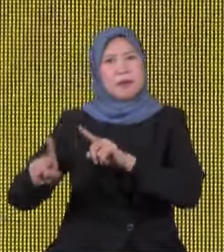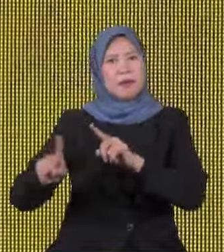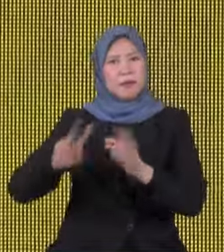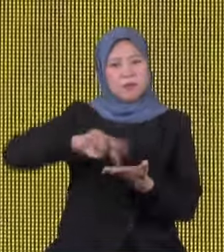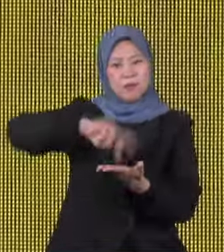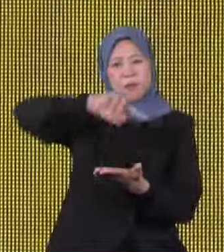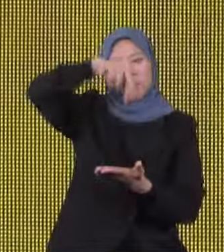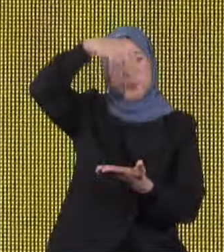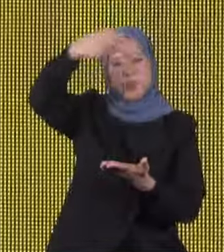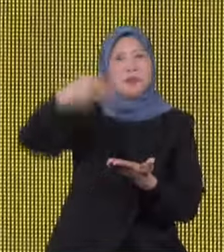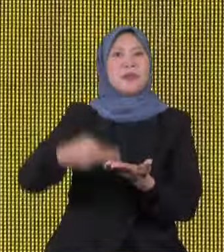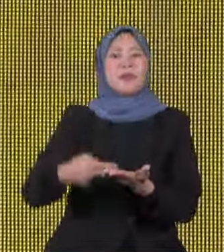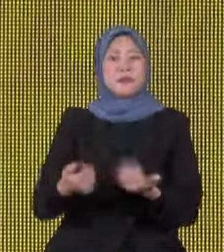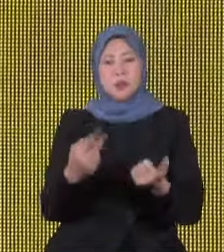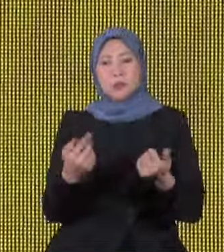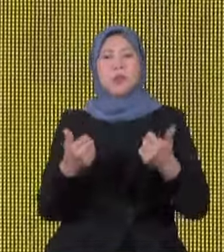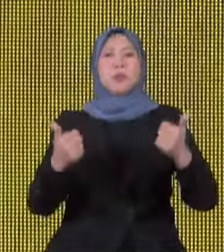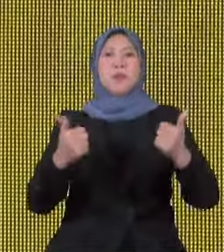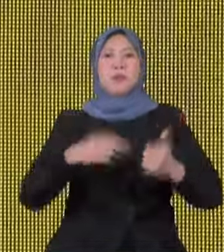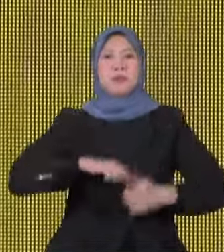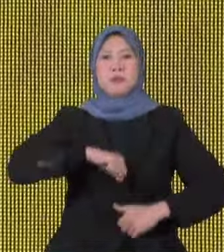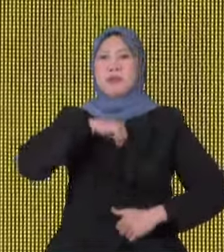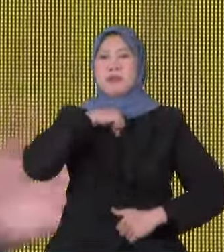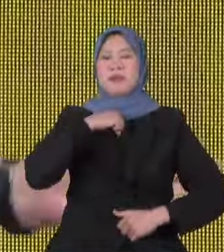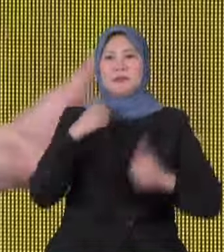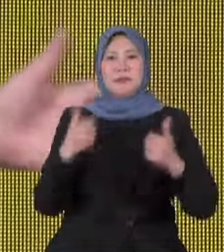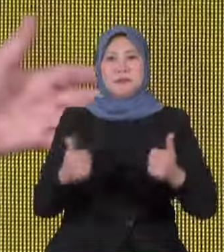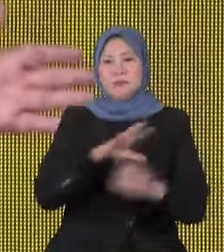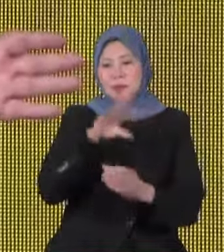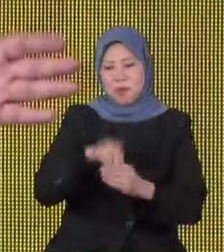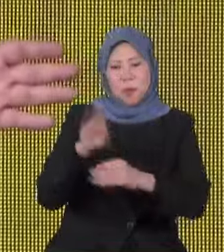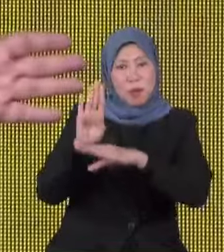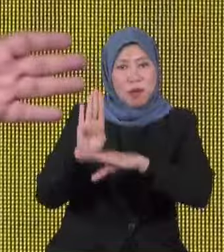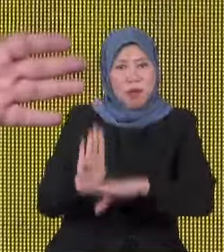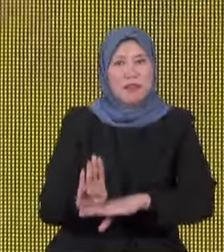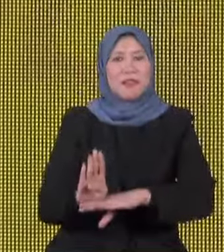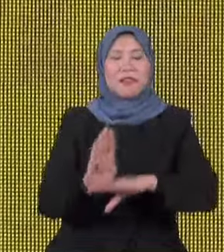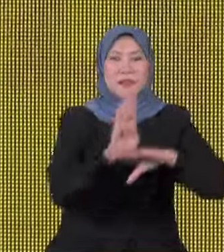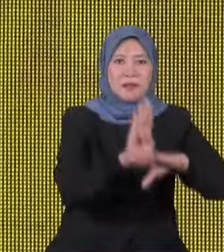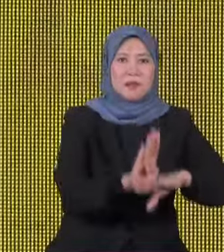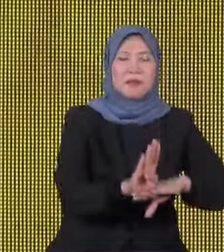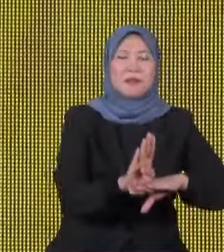gimnastik yang dilakukan yang membanggakan kita, termasuk kebudayaan yang